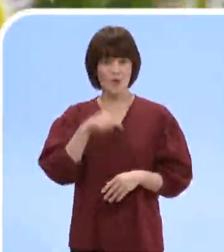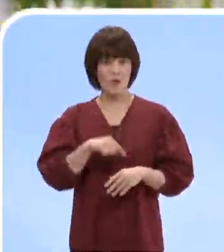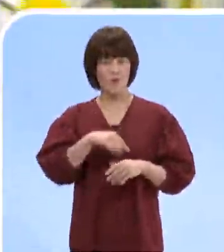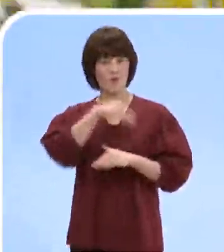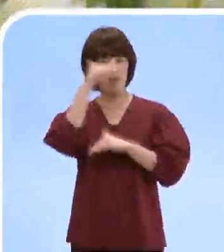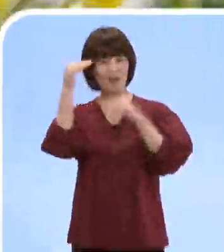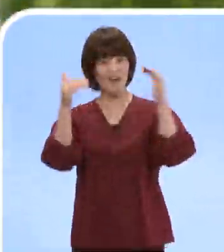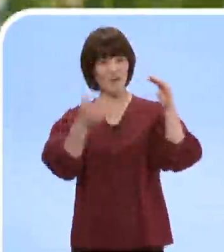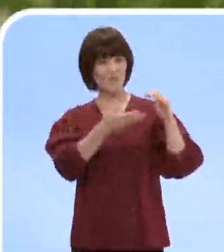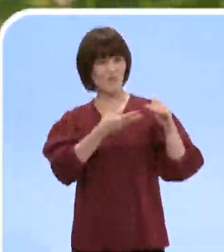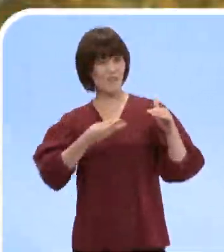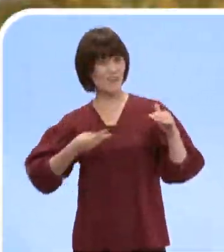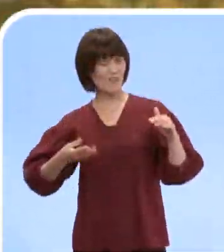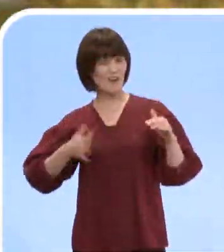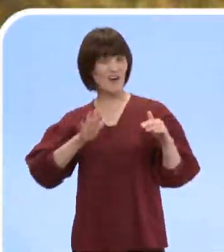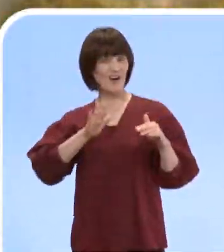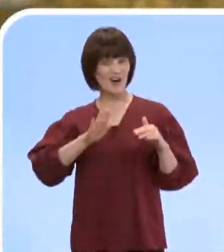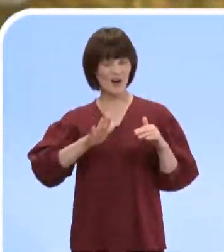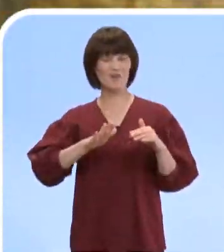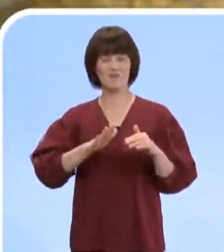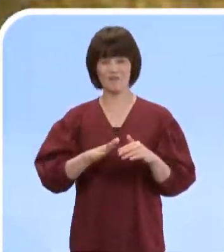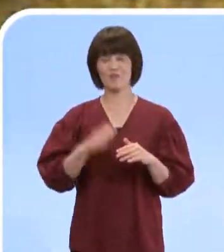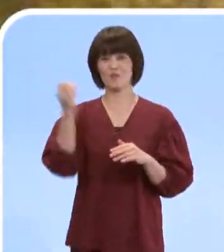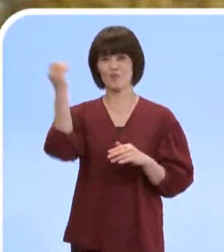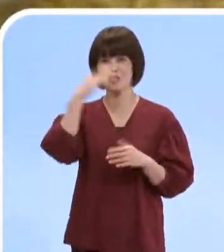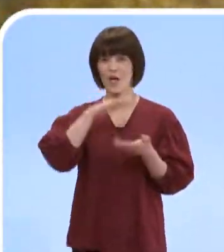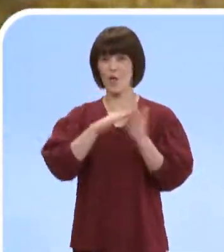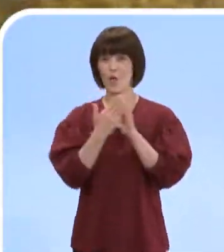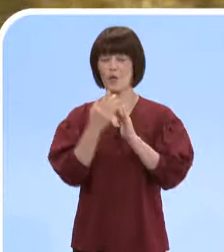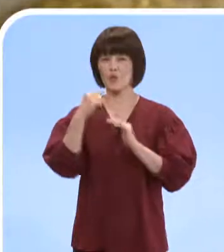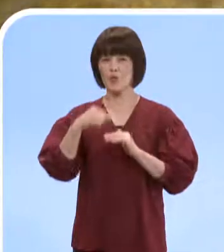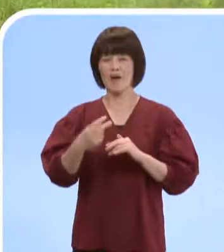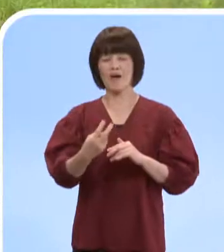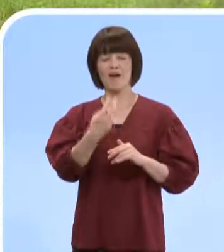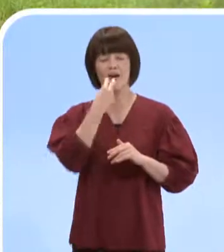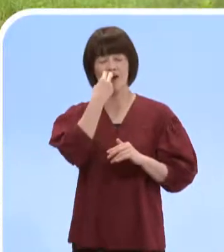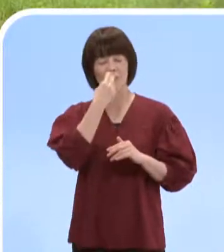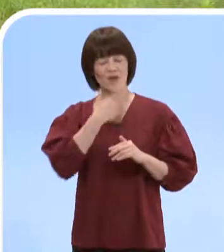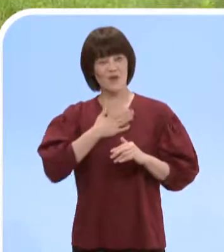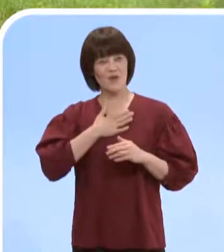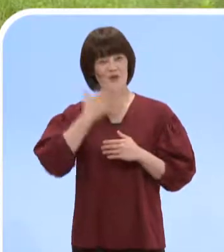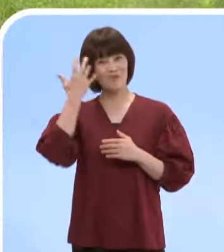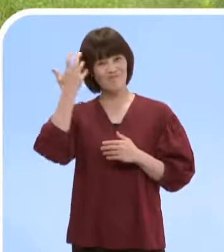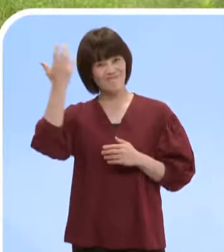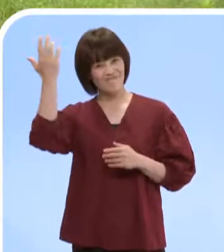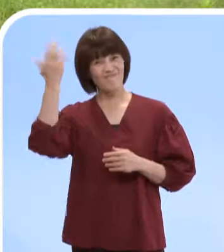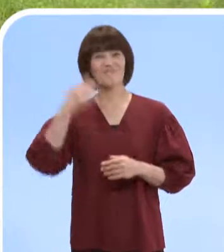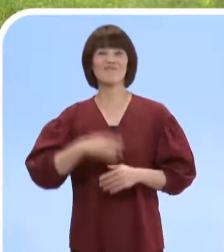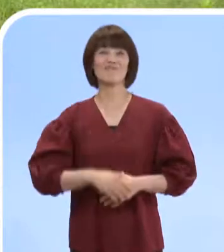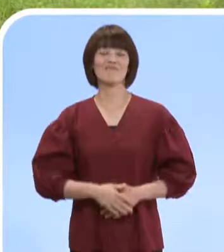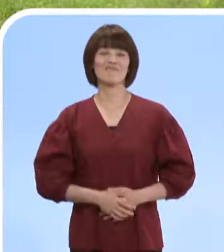のどかで自然あふれる山あいの里、佐用町。空気も美味しいんでしょうね。